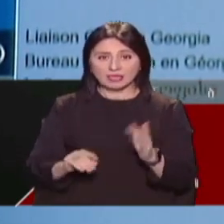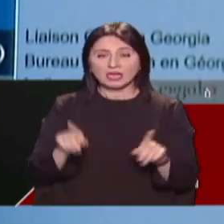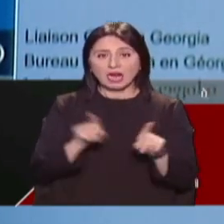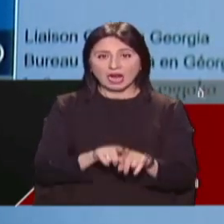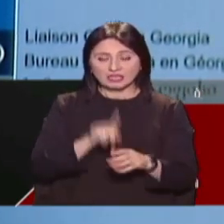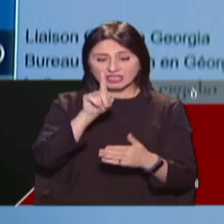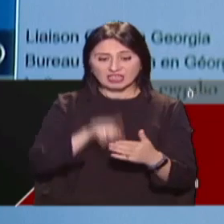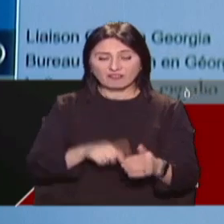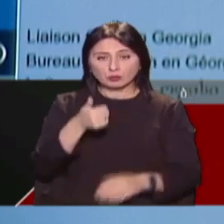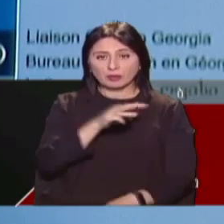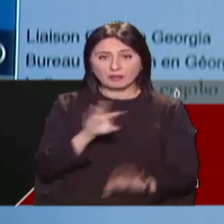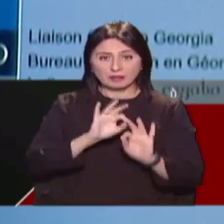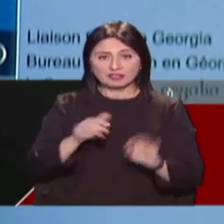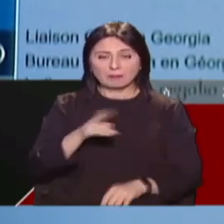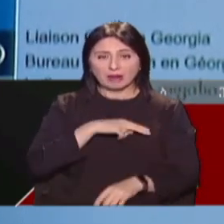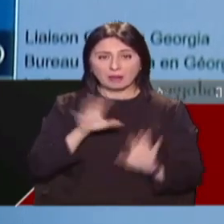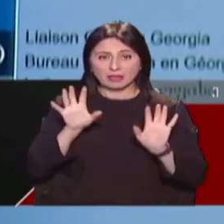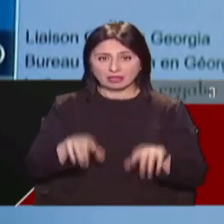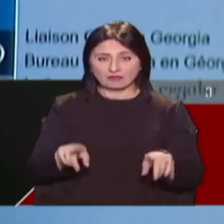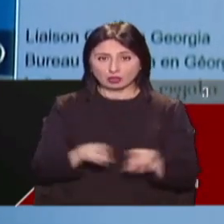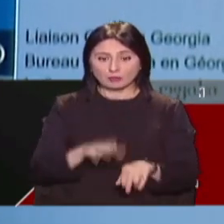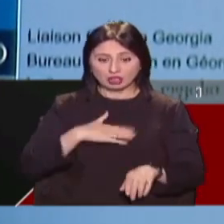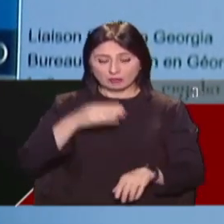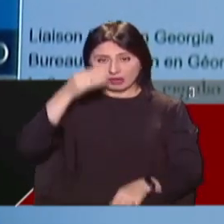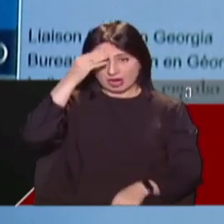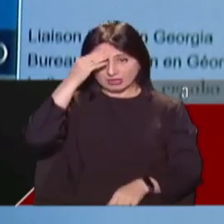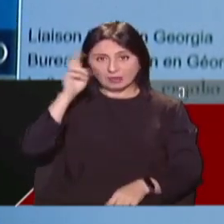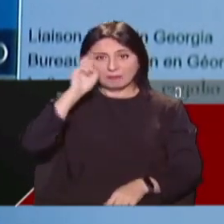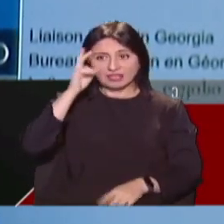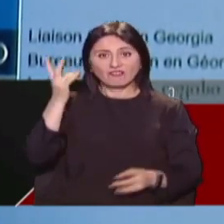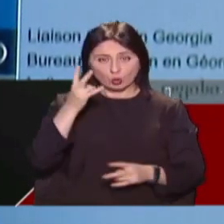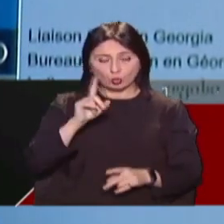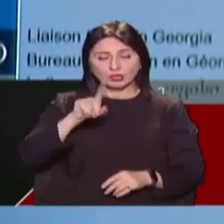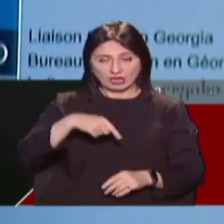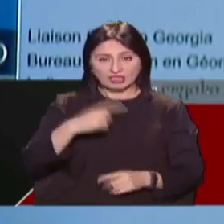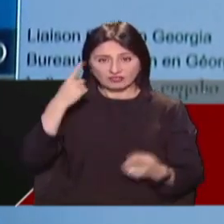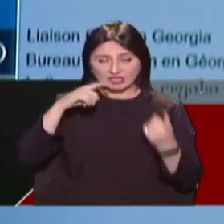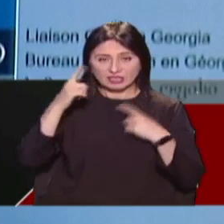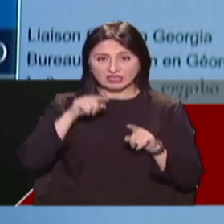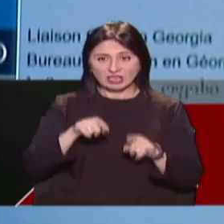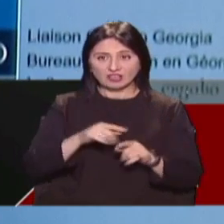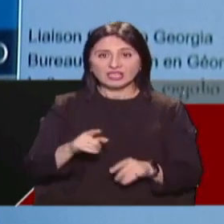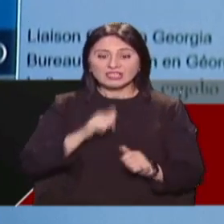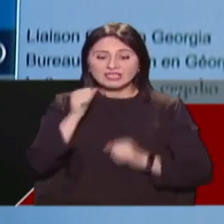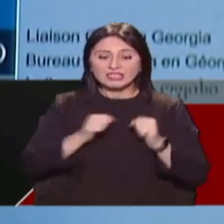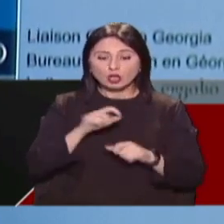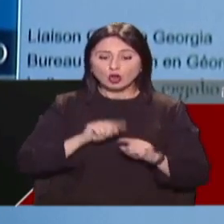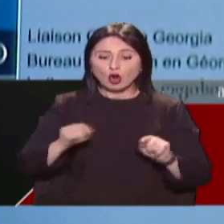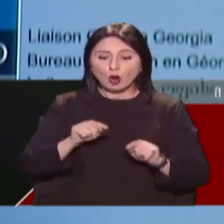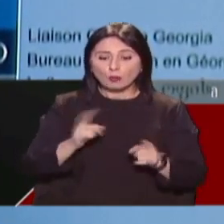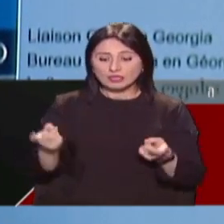ასევე დაავარწმუნე პრემიერ-მინისტრი და პარლამენტის თავმჯდომარე, რომ ჩემი აზრით მთავრობამაც უნდა იკისროს ინიციატივა და სცადოს